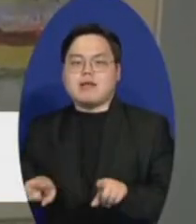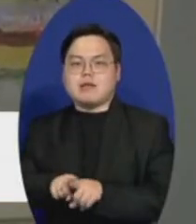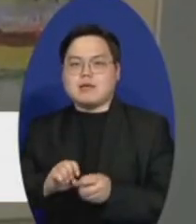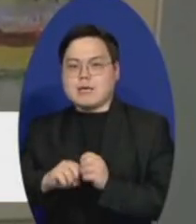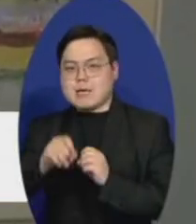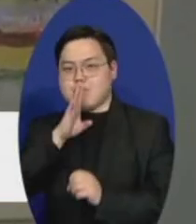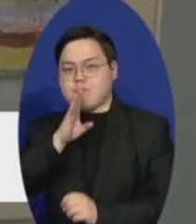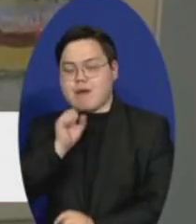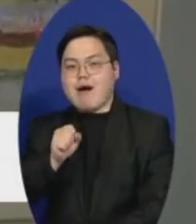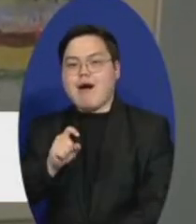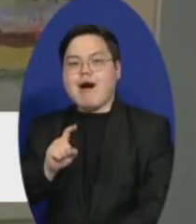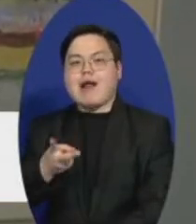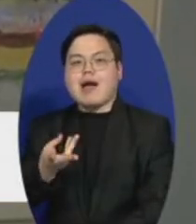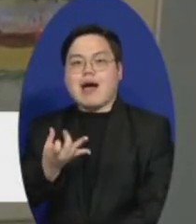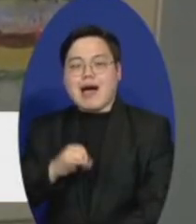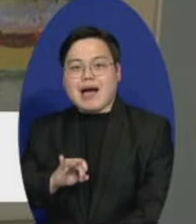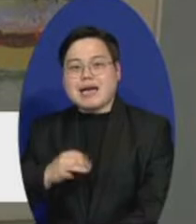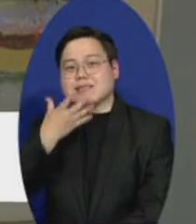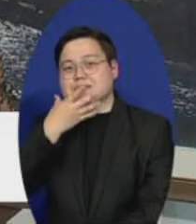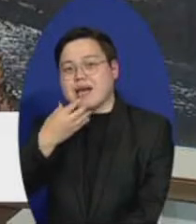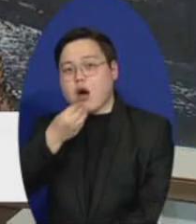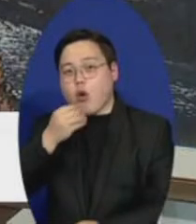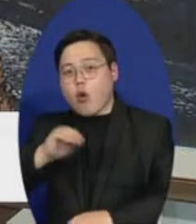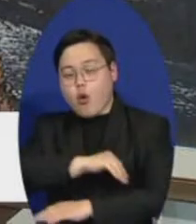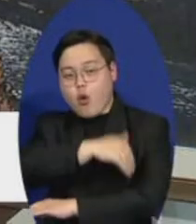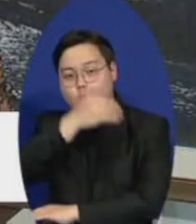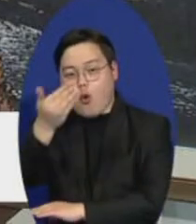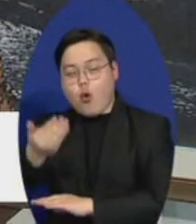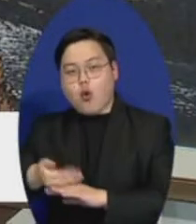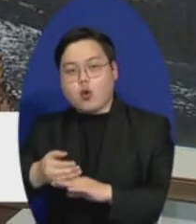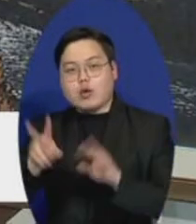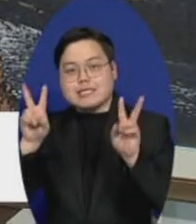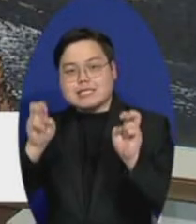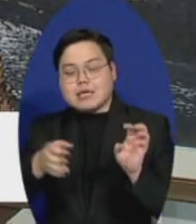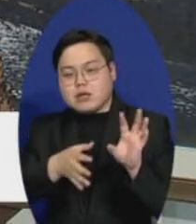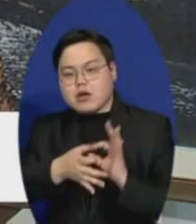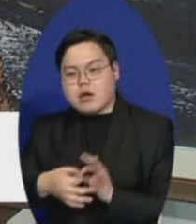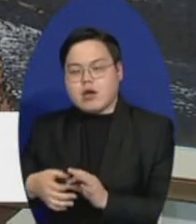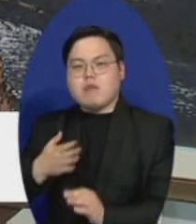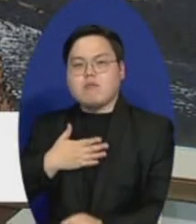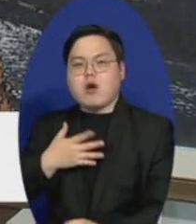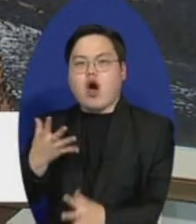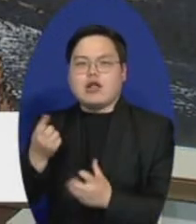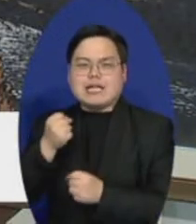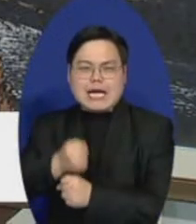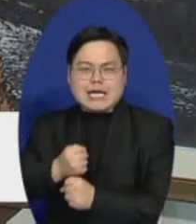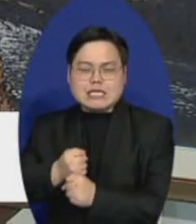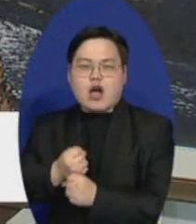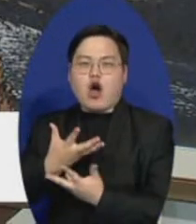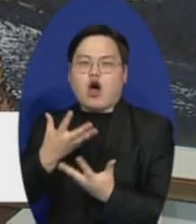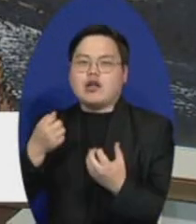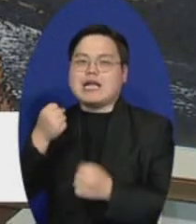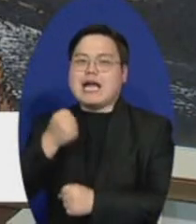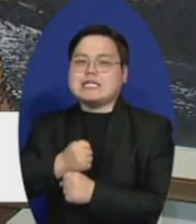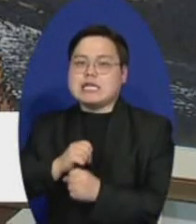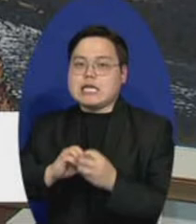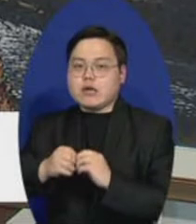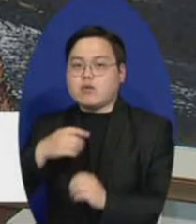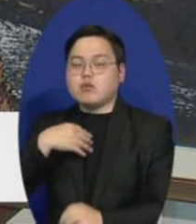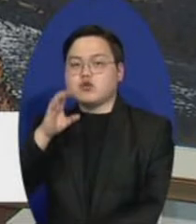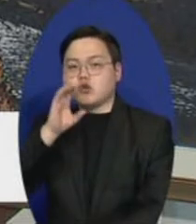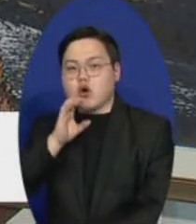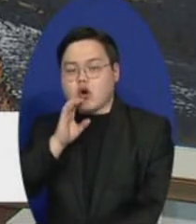гэдэг энэ сайхан хангай сэдвэр бол би олон ажил хийх сонирхолтой байгаа. Ягаад гэвэл тэр бүх